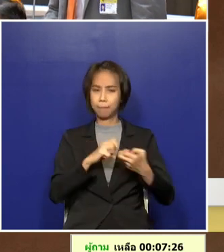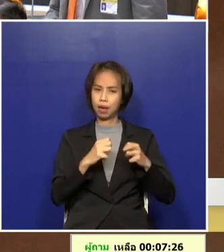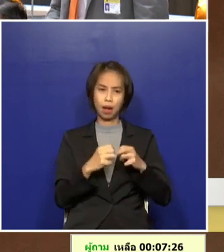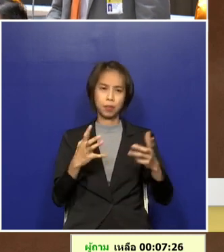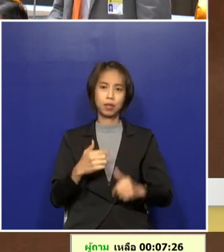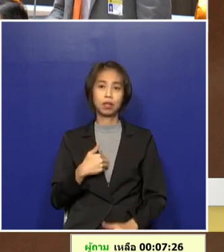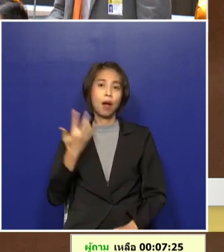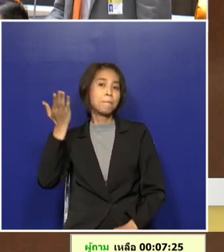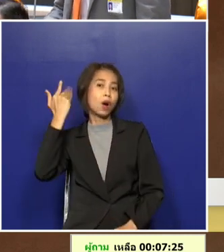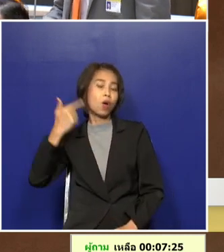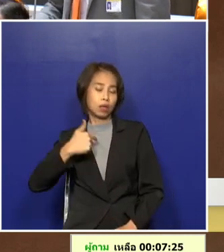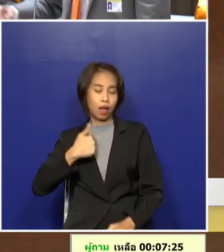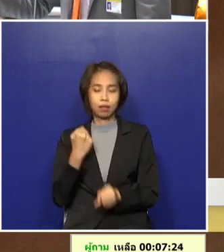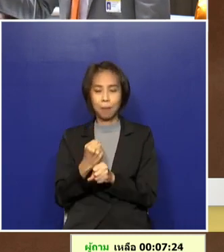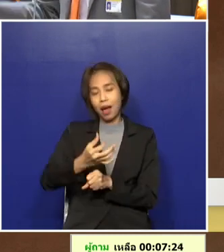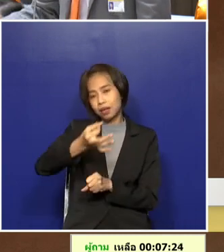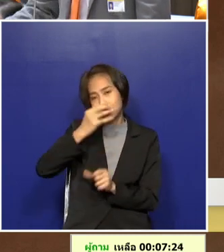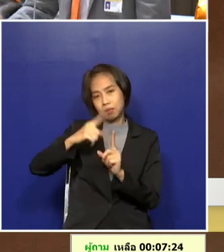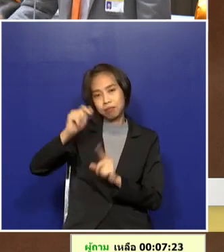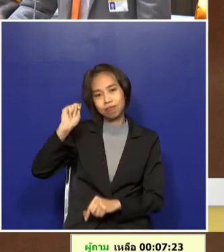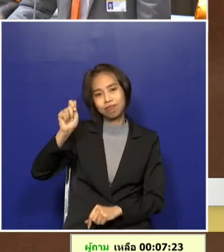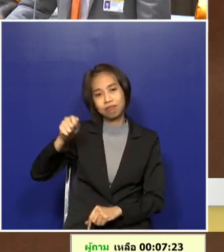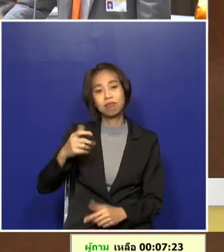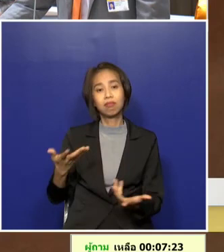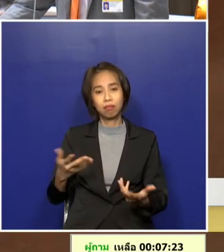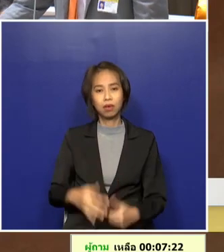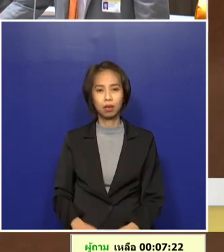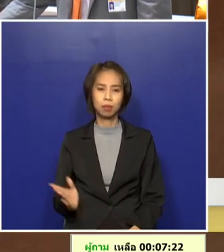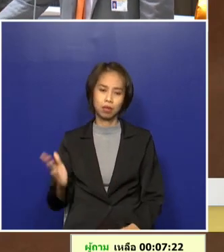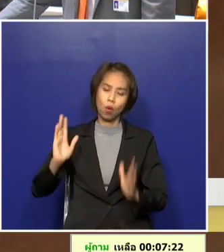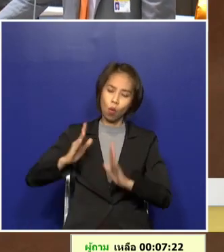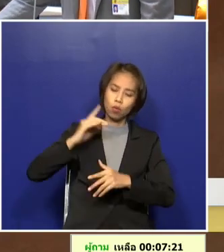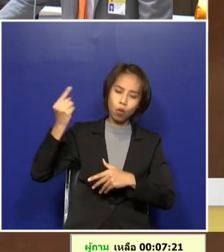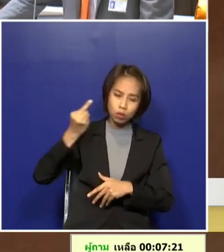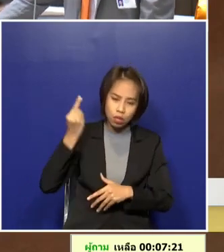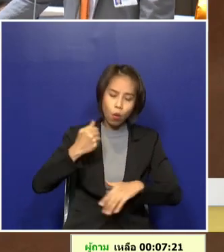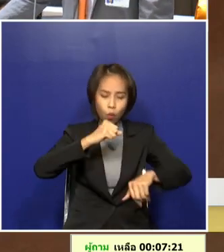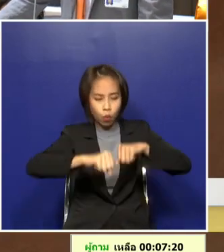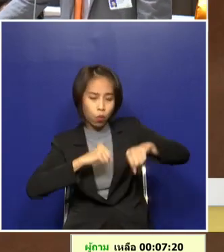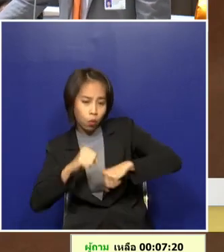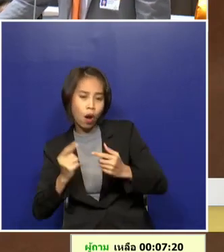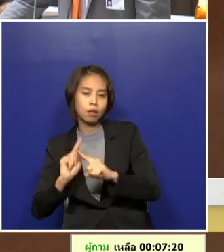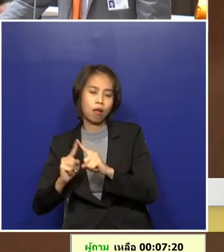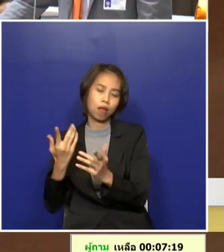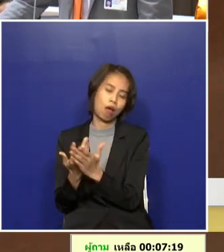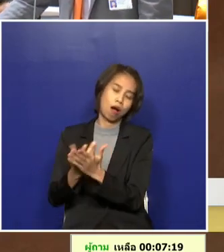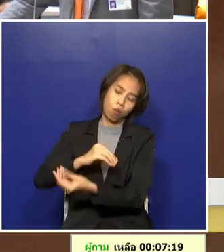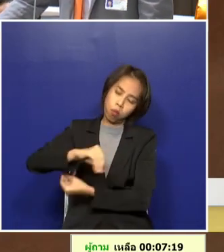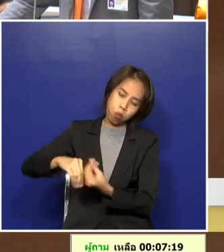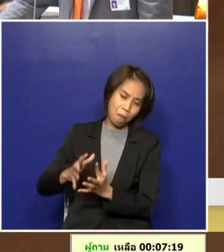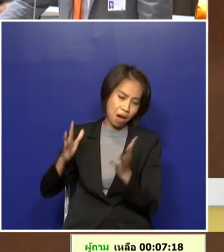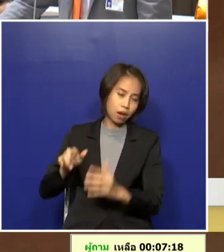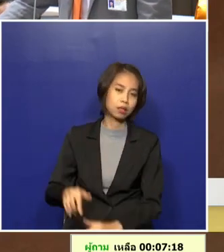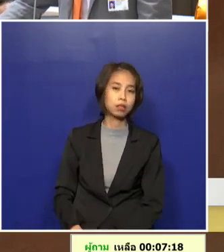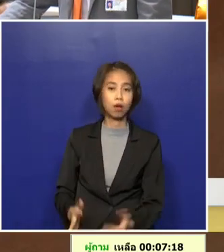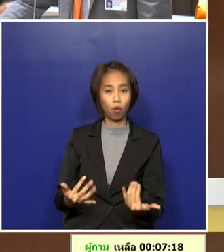ไกด์อยู่เลยครับก่อนเลือกตั้งเนี่ยเป็นไกด์โอ้โหยังมีนักท่องเที่ยวมาปั่นจักรยานตูมตามยังมีเงินอยู่สุดท้ายครับอ้าวแล้วโควิ